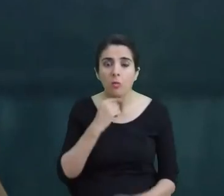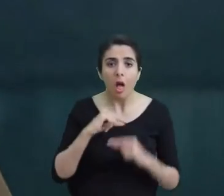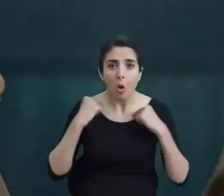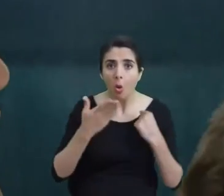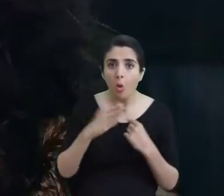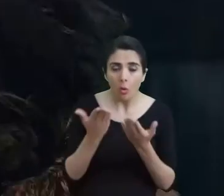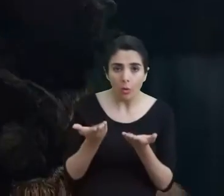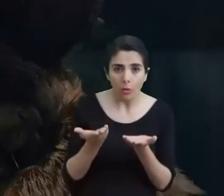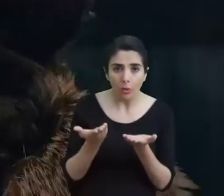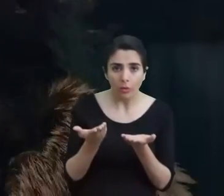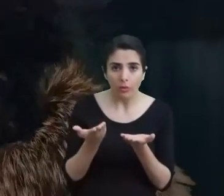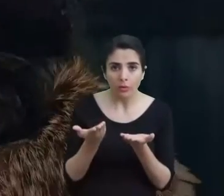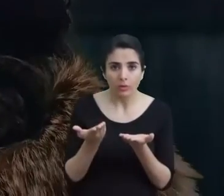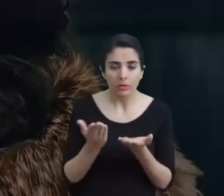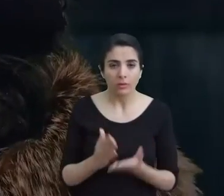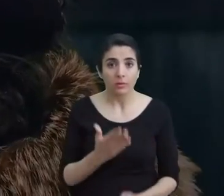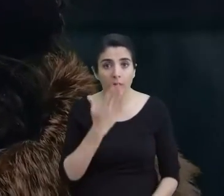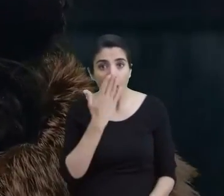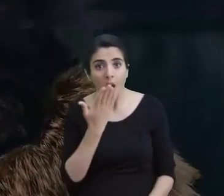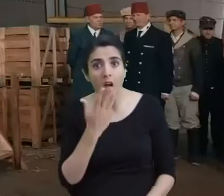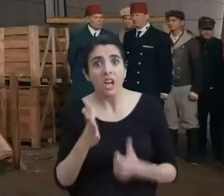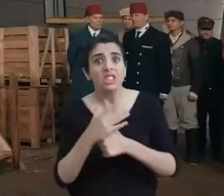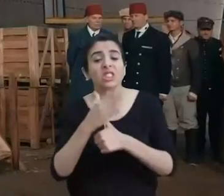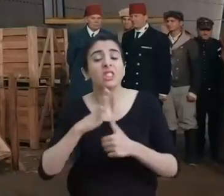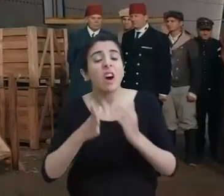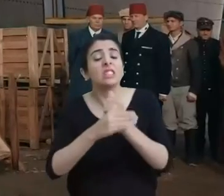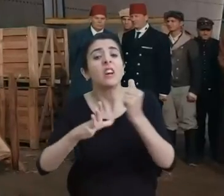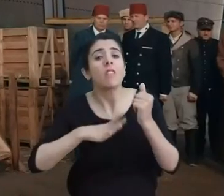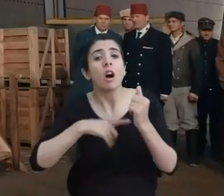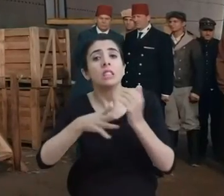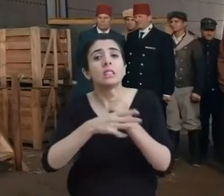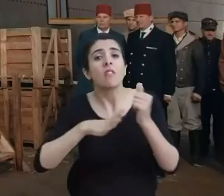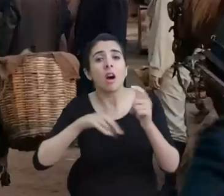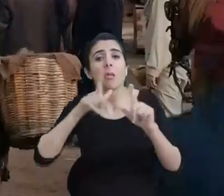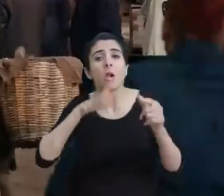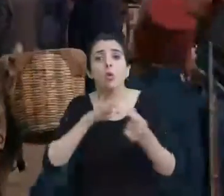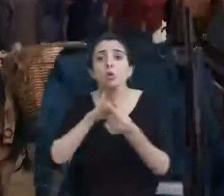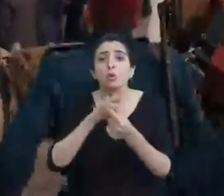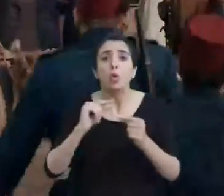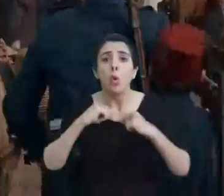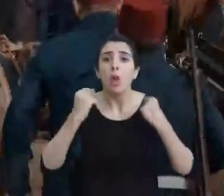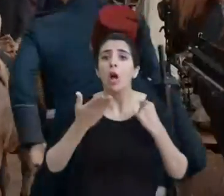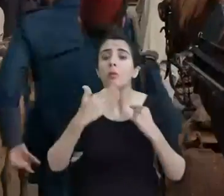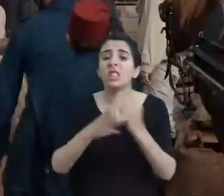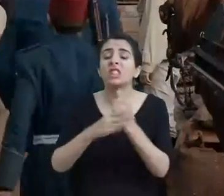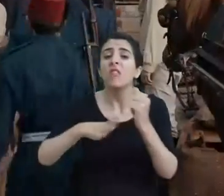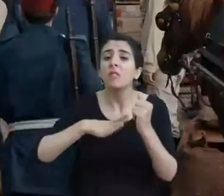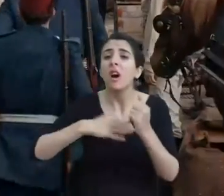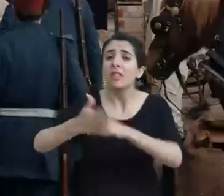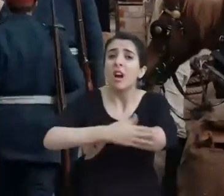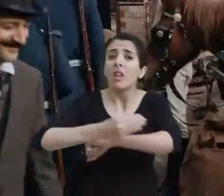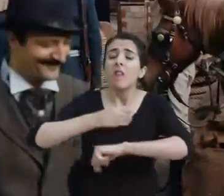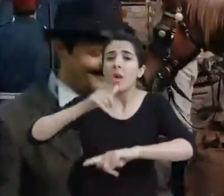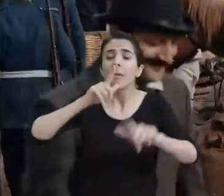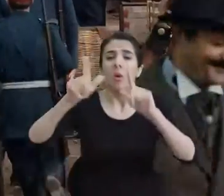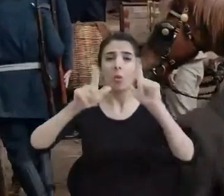Abla, kolyen yok. Elleriyle boynunu yoklayıp ellerine baktı. Ah, hırsız var! Hırsız var! Çalın. Yüzüğüm, kolyem yok! Hırsız var!